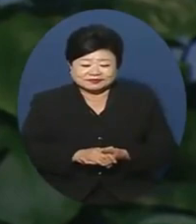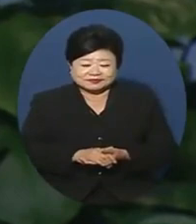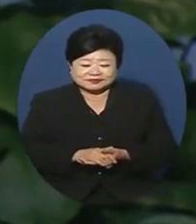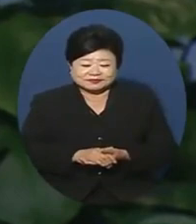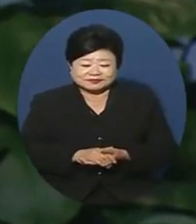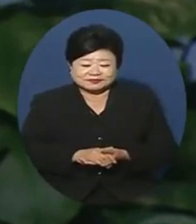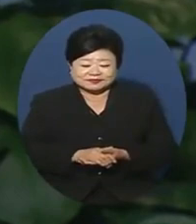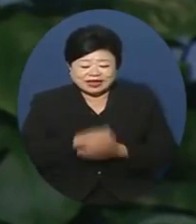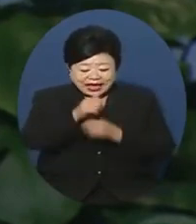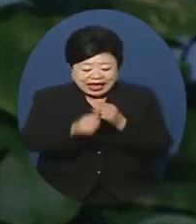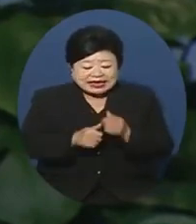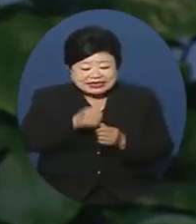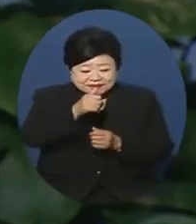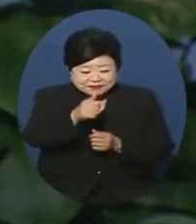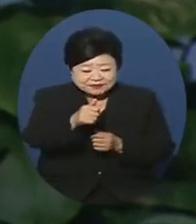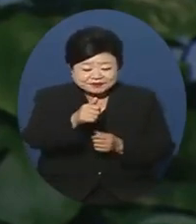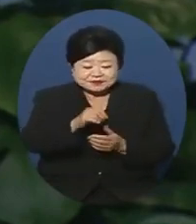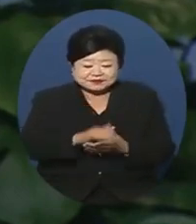하나님